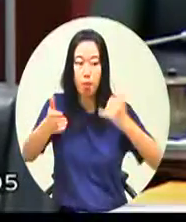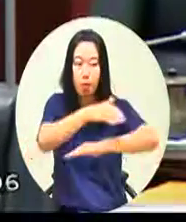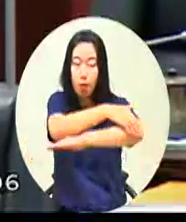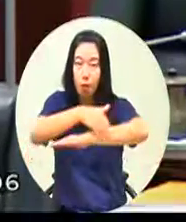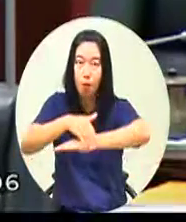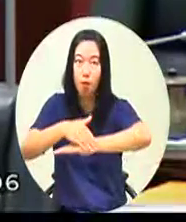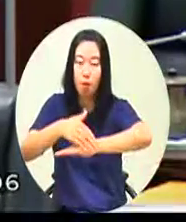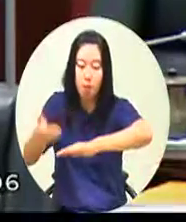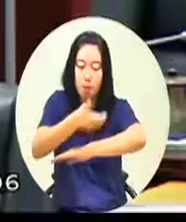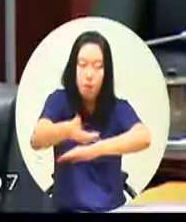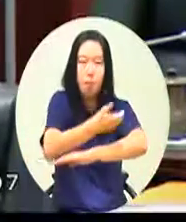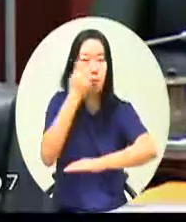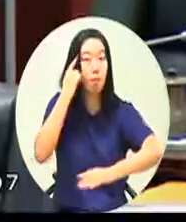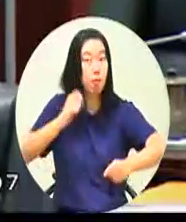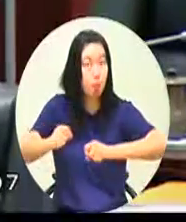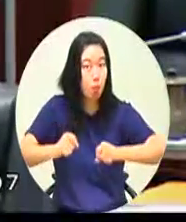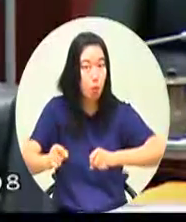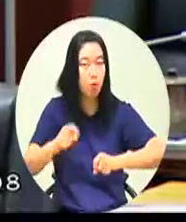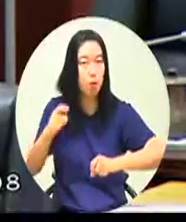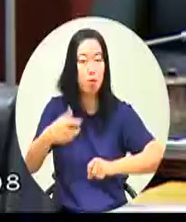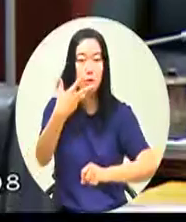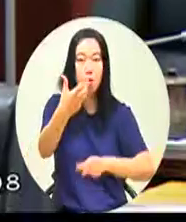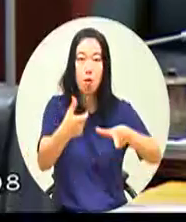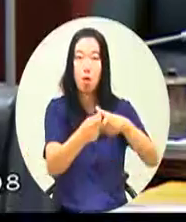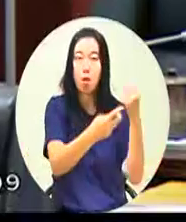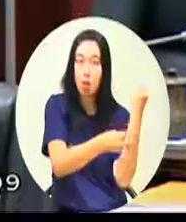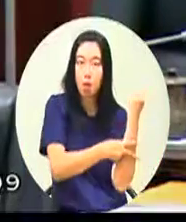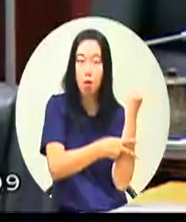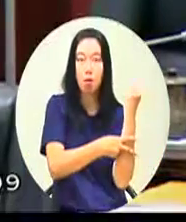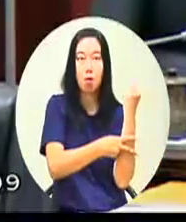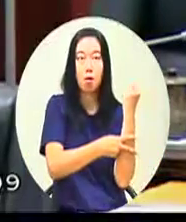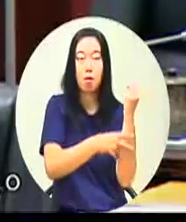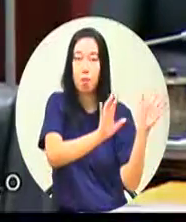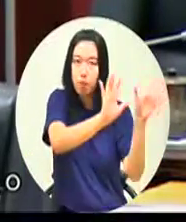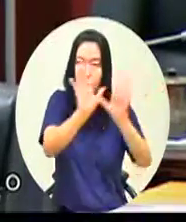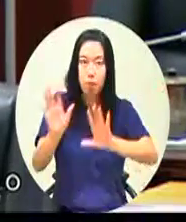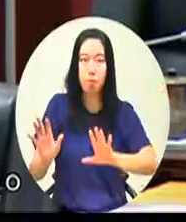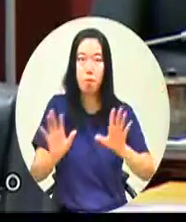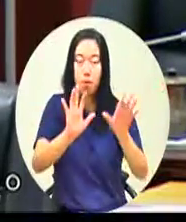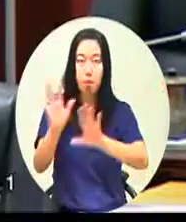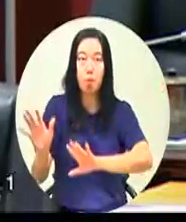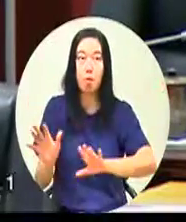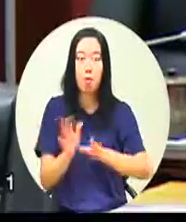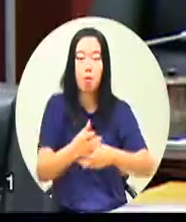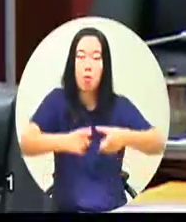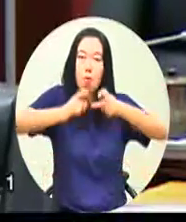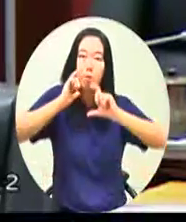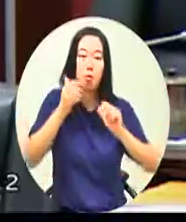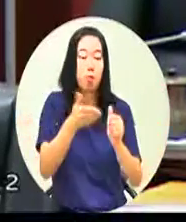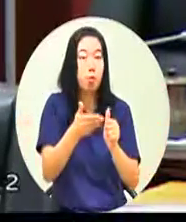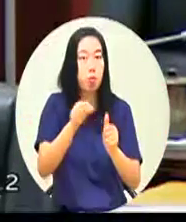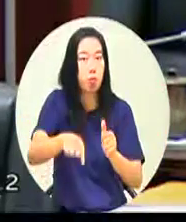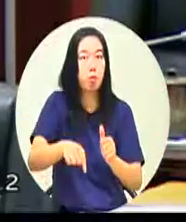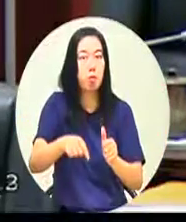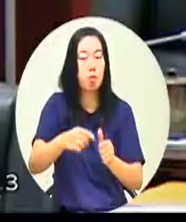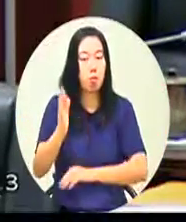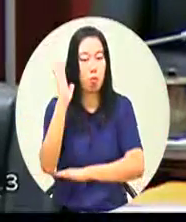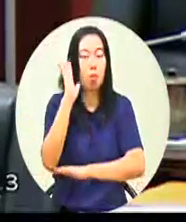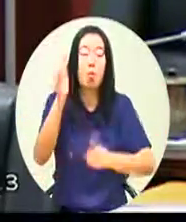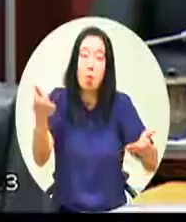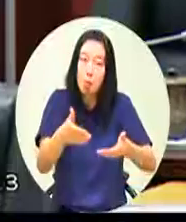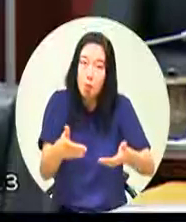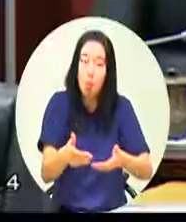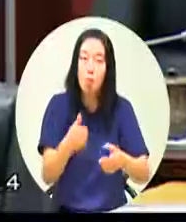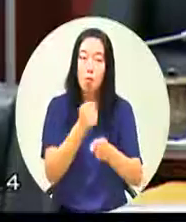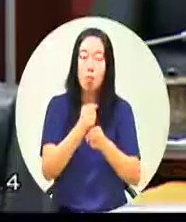划，林园海岸的这个八公里的哦景观呼吁海岸整治计划，那这个工程进目前哈进